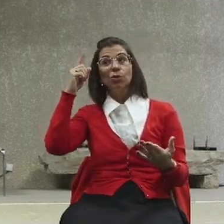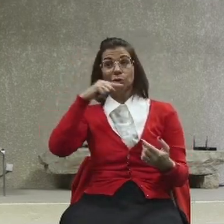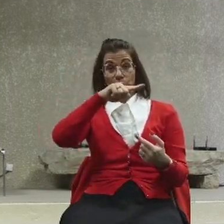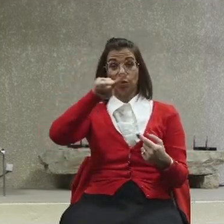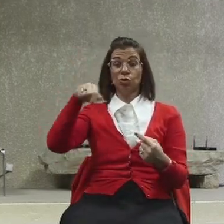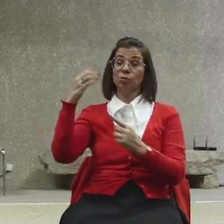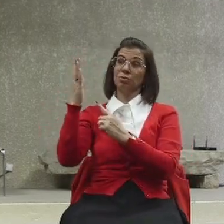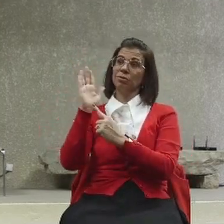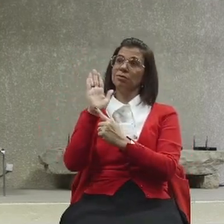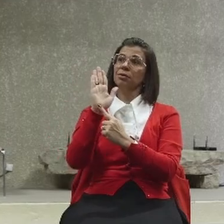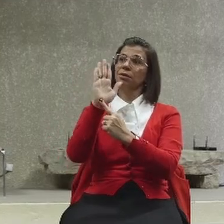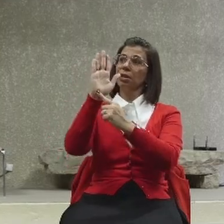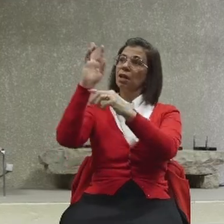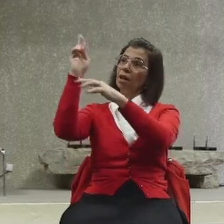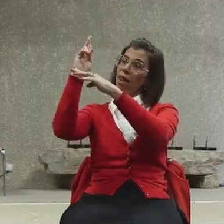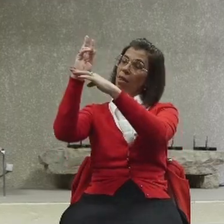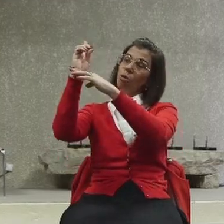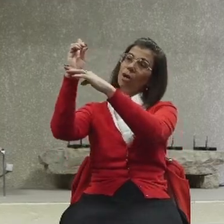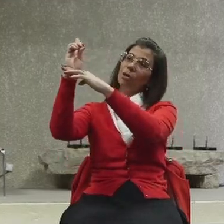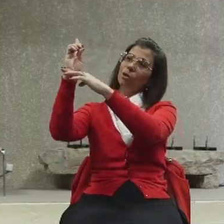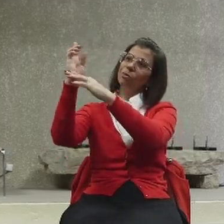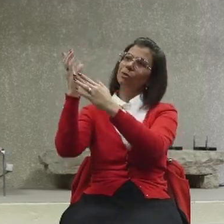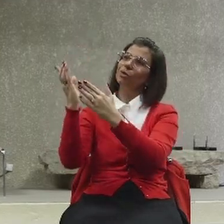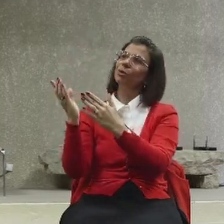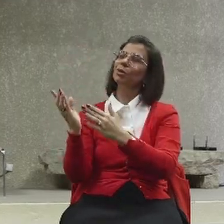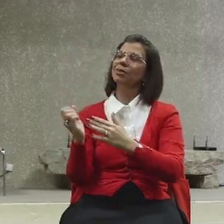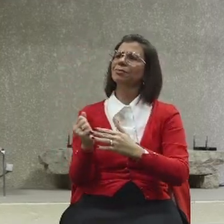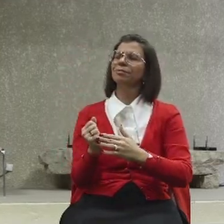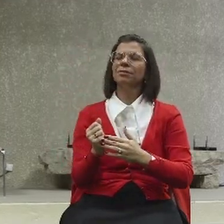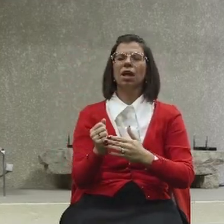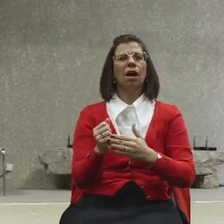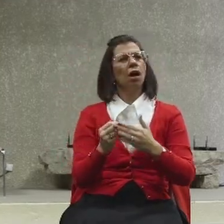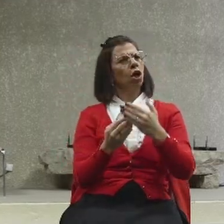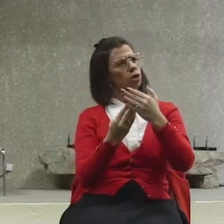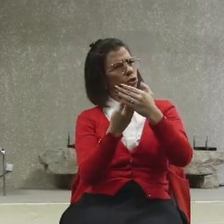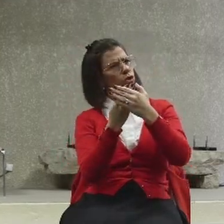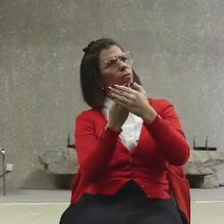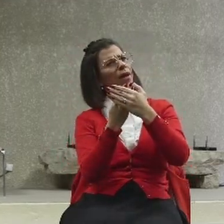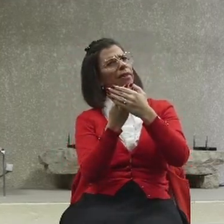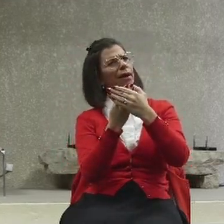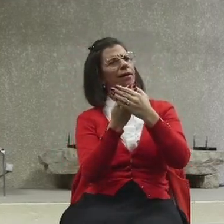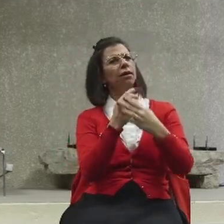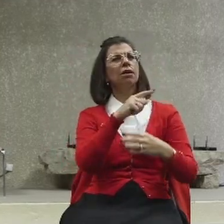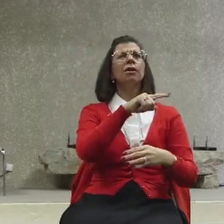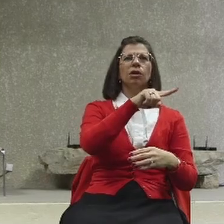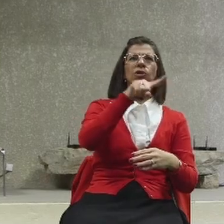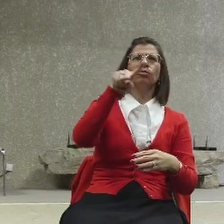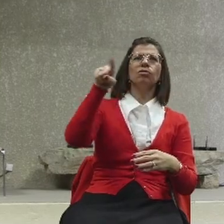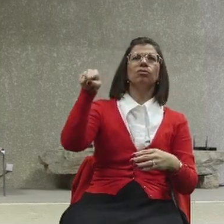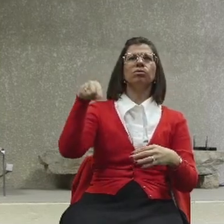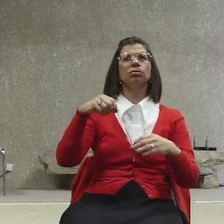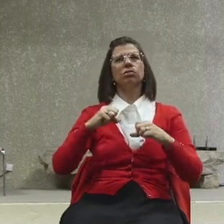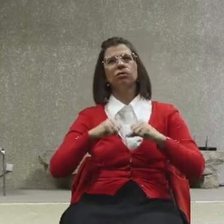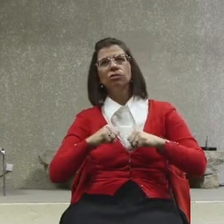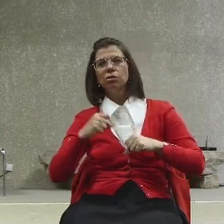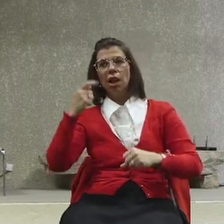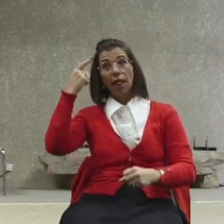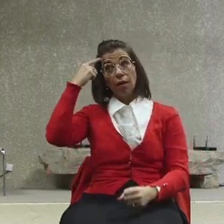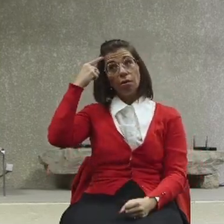Toutes les bénédictions qui sont en lui. Être en Christ, c'est être ressuscité avec